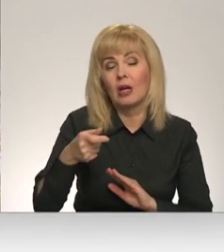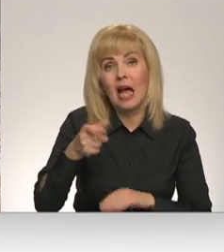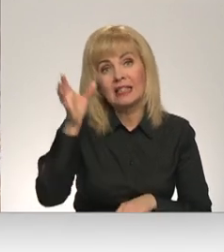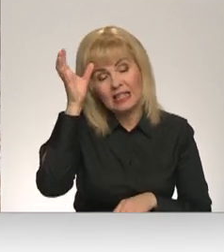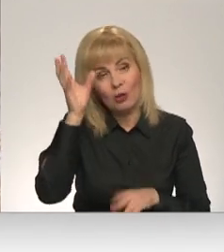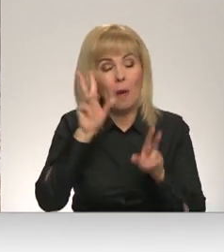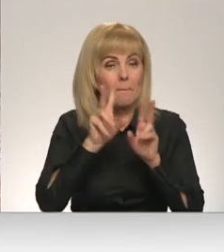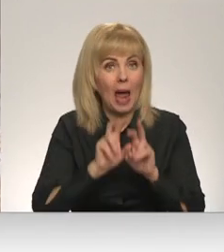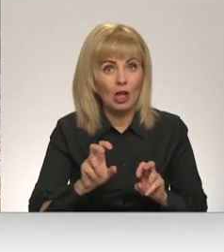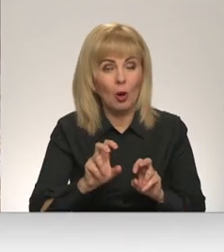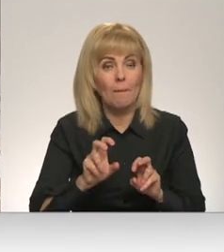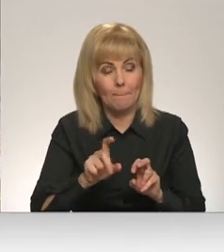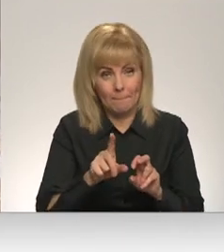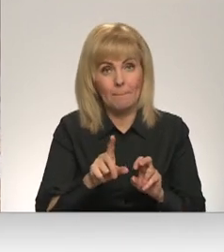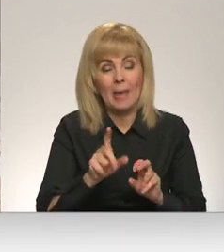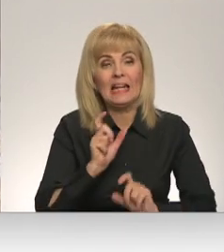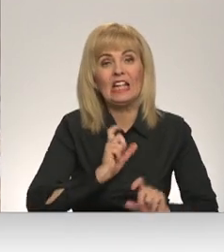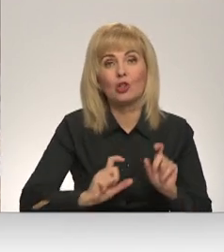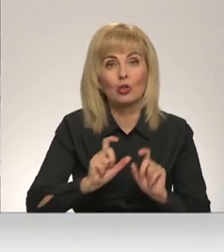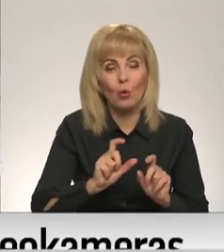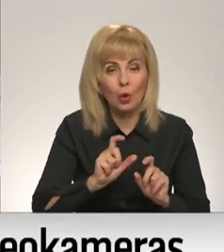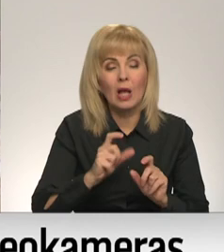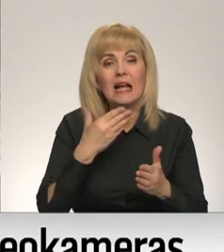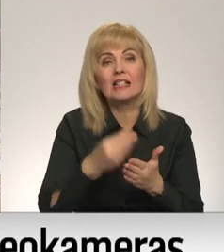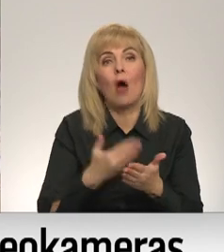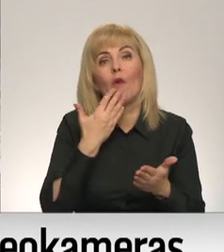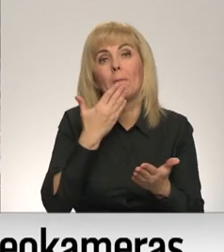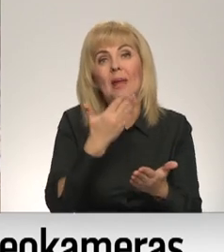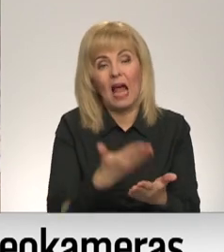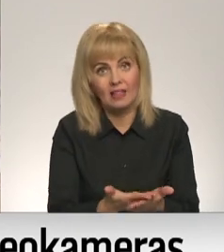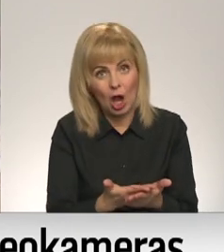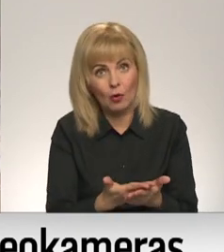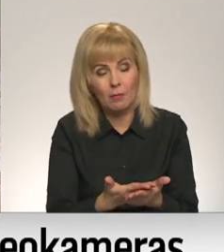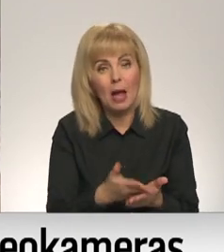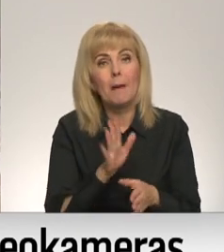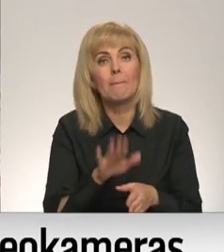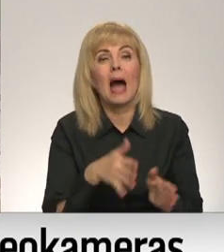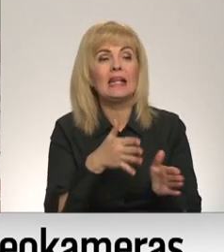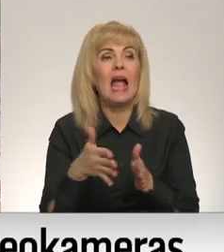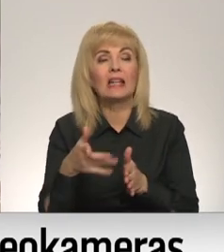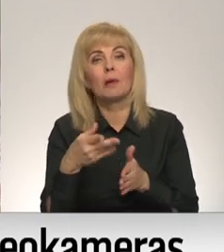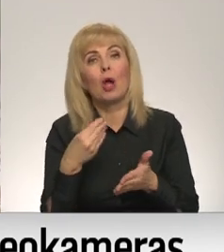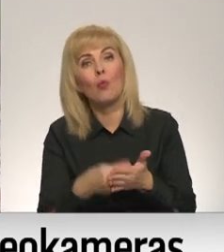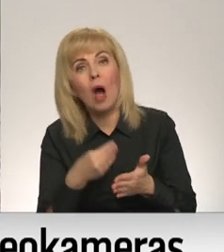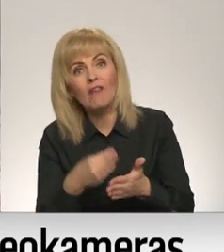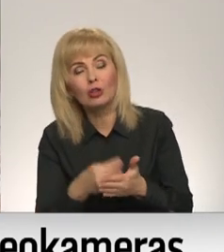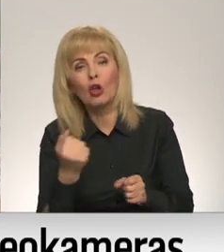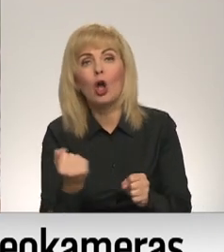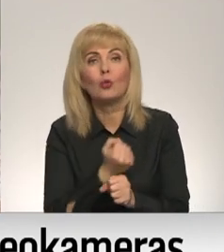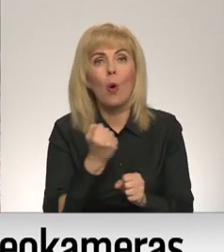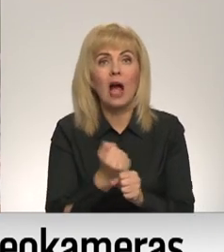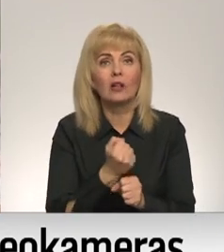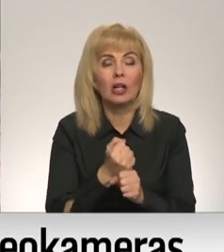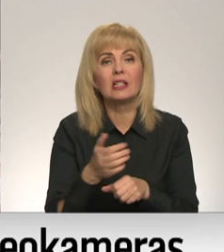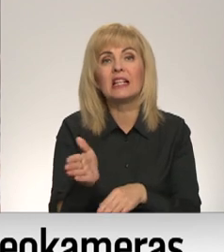iesniedza zinātniski pētnieciskajam institūtam BIORS savu pieteikumu ietekmes novērtēšanai, kas nodarīts tā kā